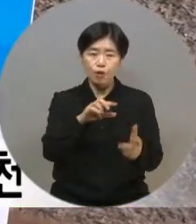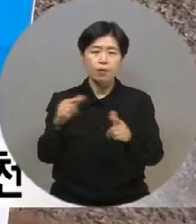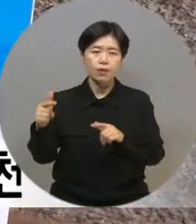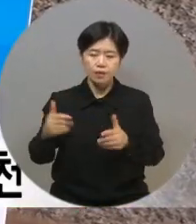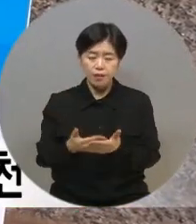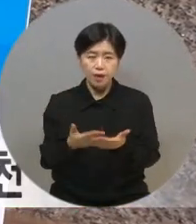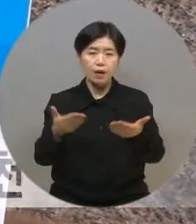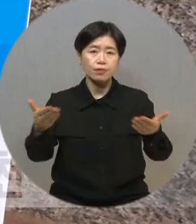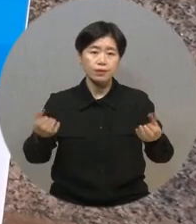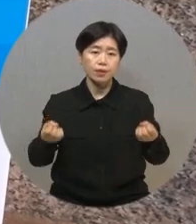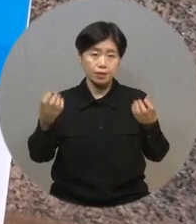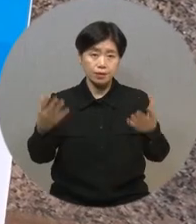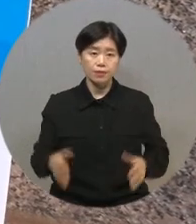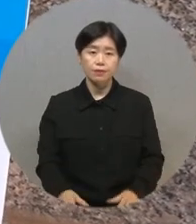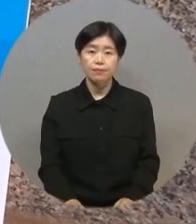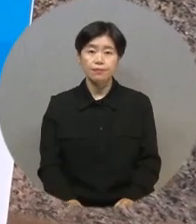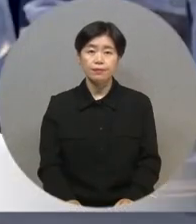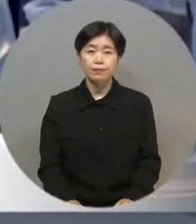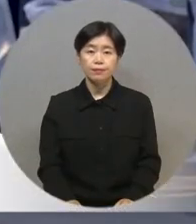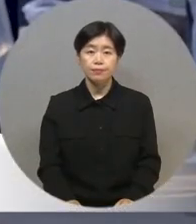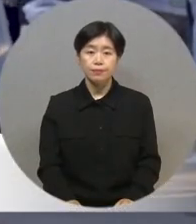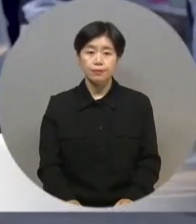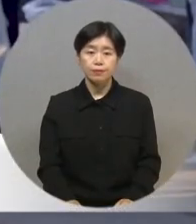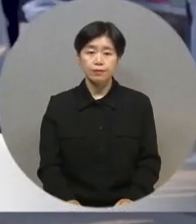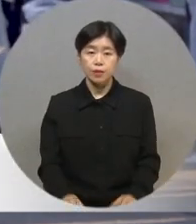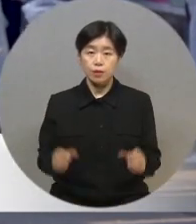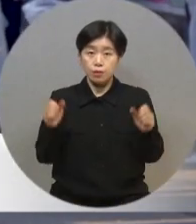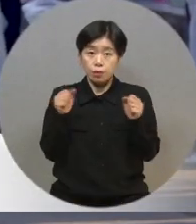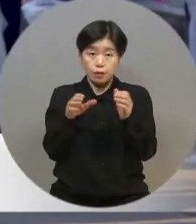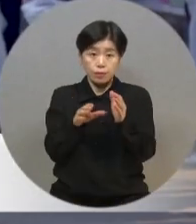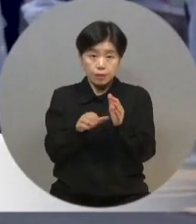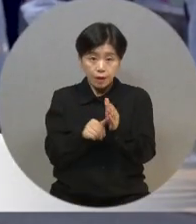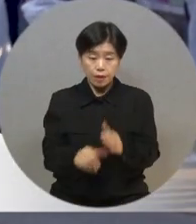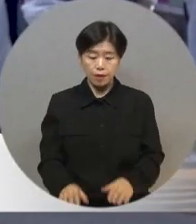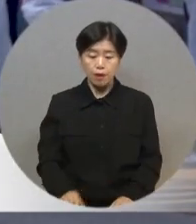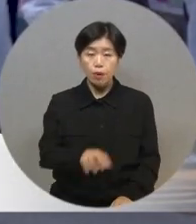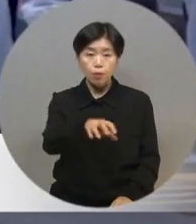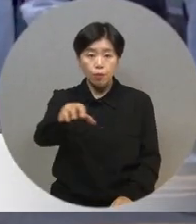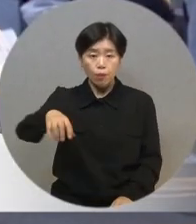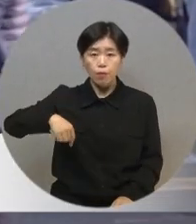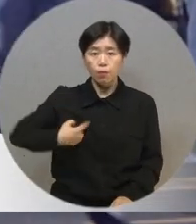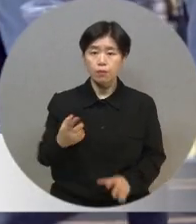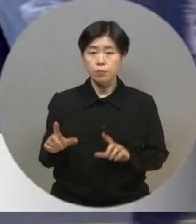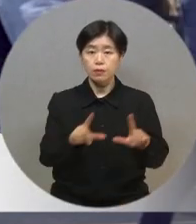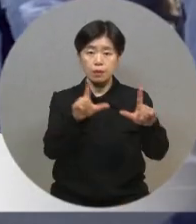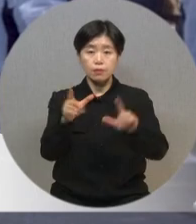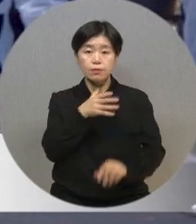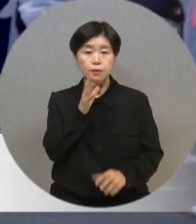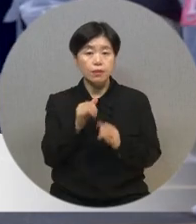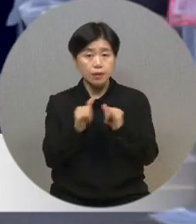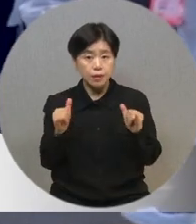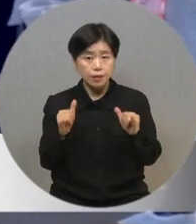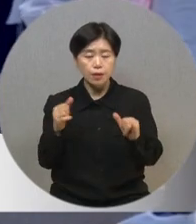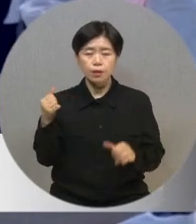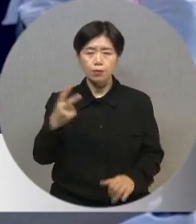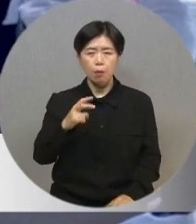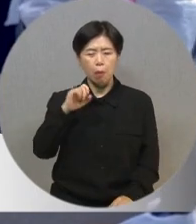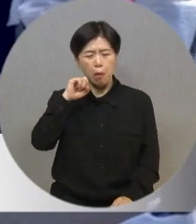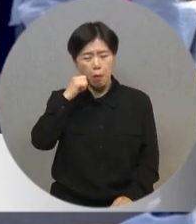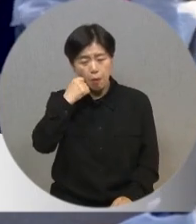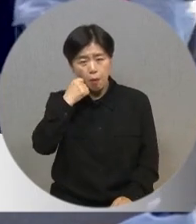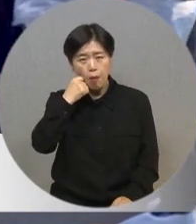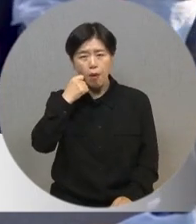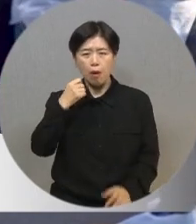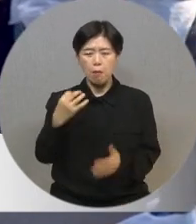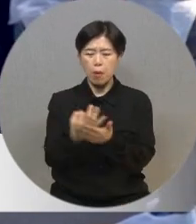전달하는 행사를 가졌습니다. 네, 겨울에 그 지역 독거 노인분들이나 아니면은 좀 어려우신